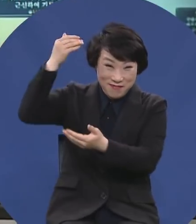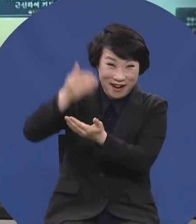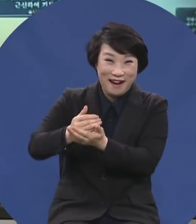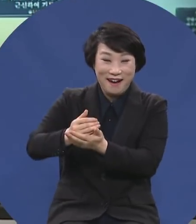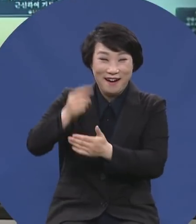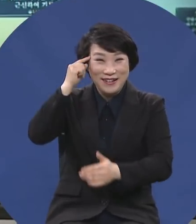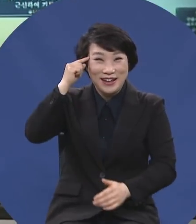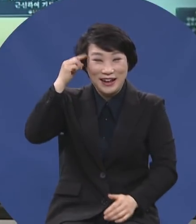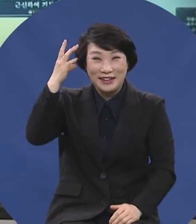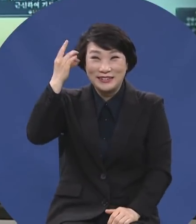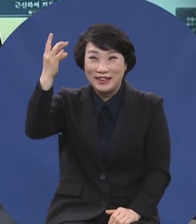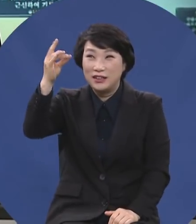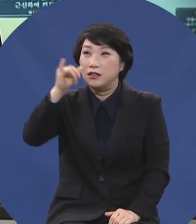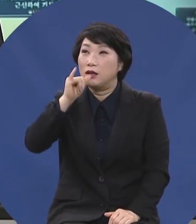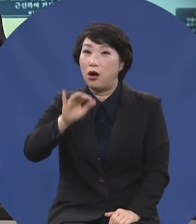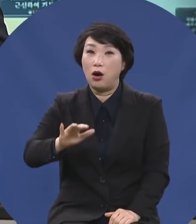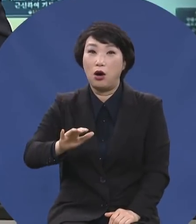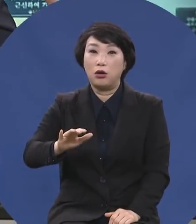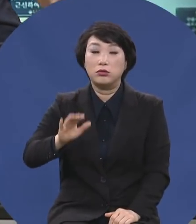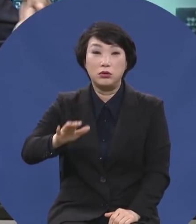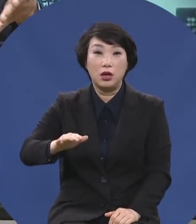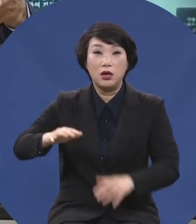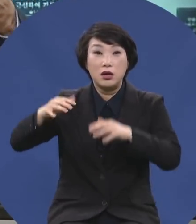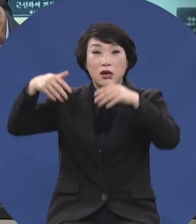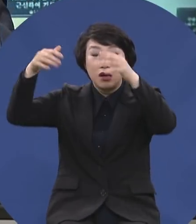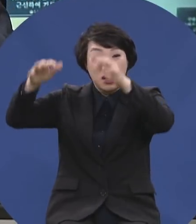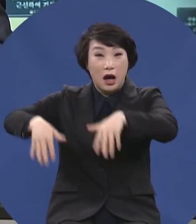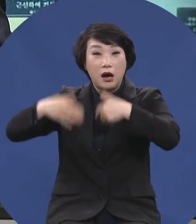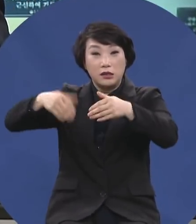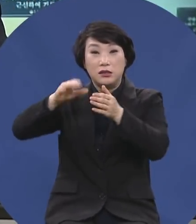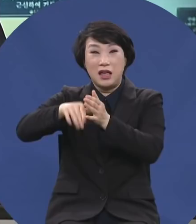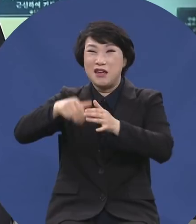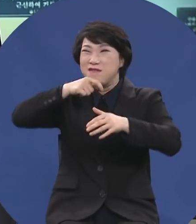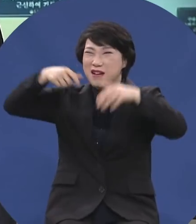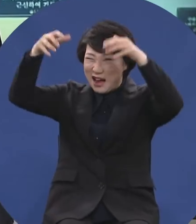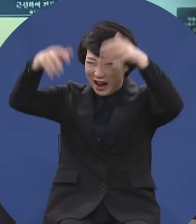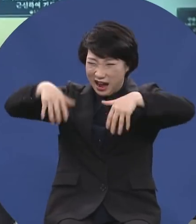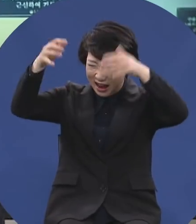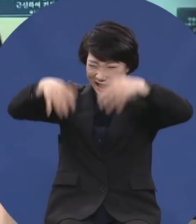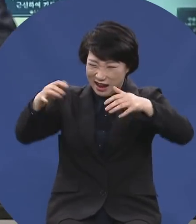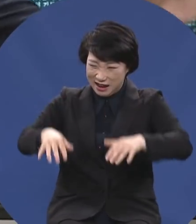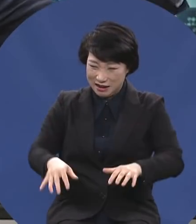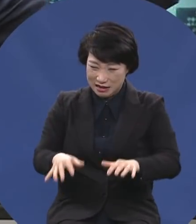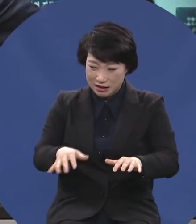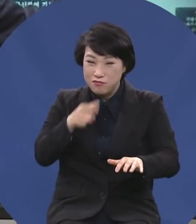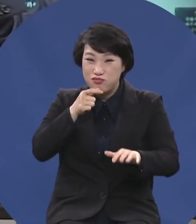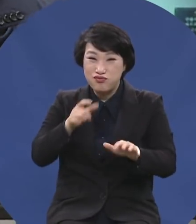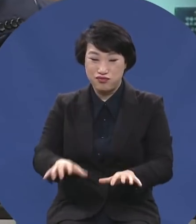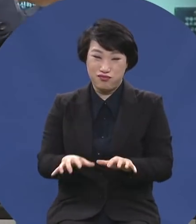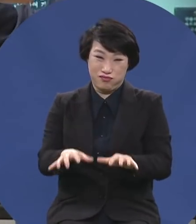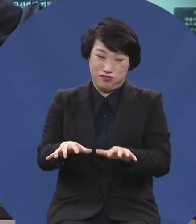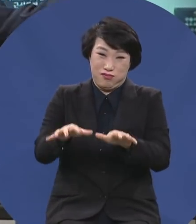거두었구나 했는데 늦가을에 장마가 쫙 지면서 물이 쪄서 쫙